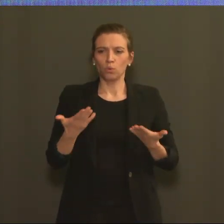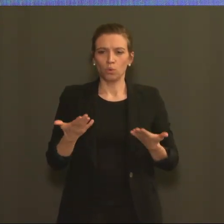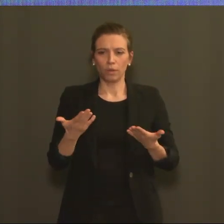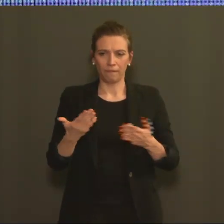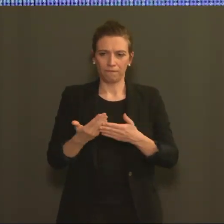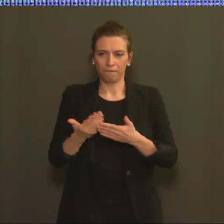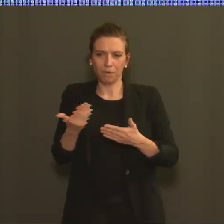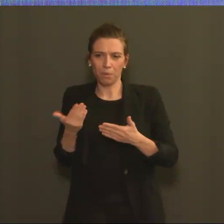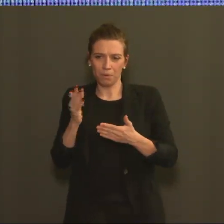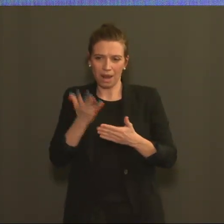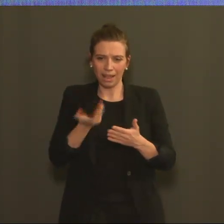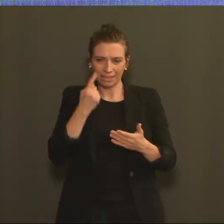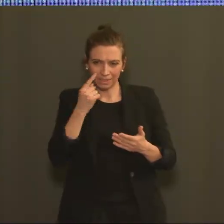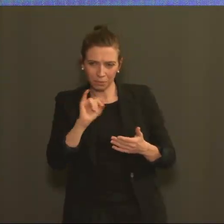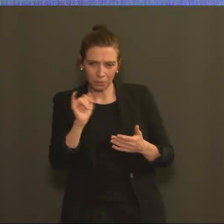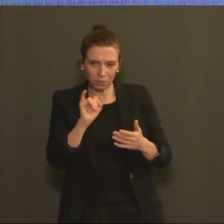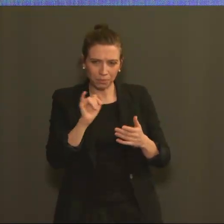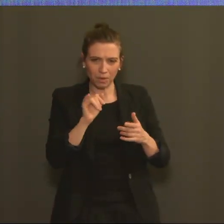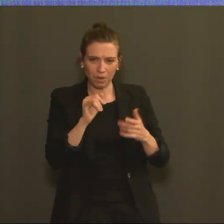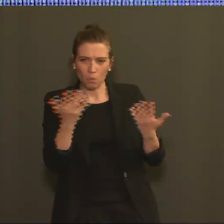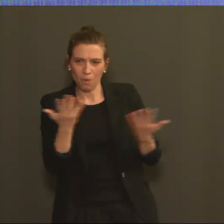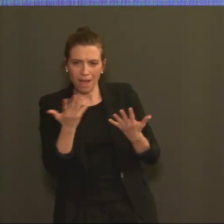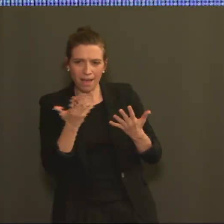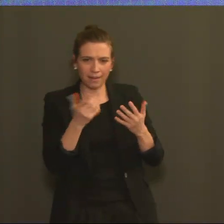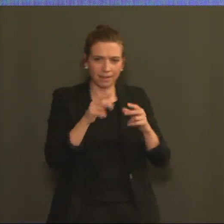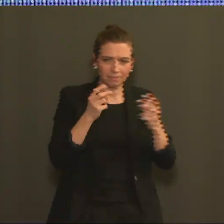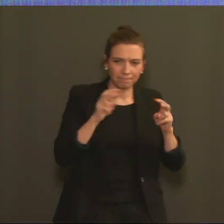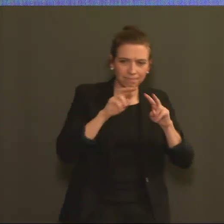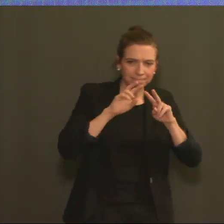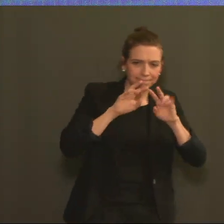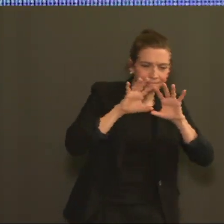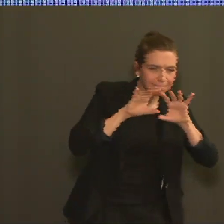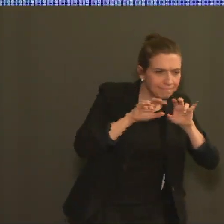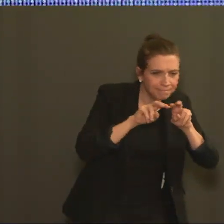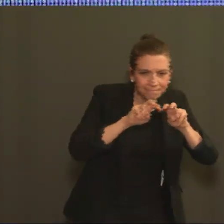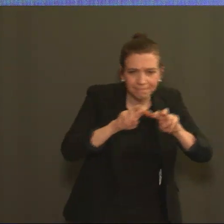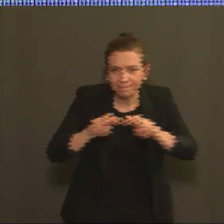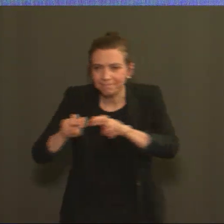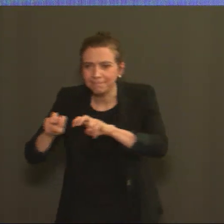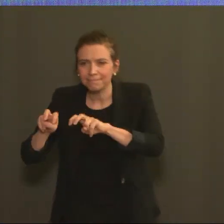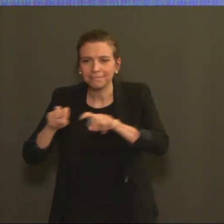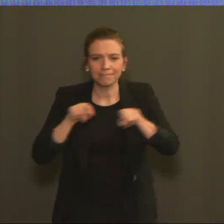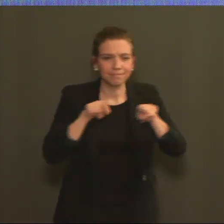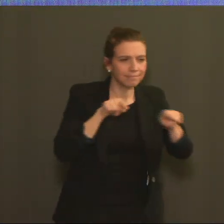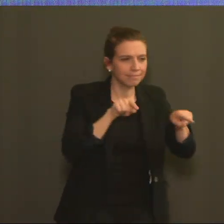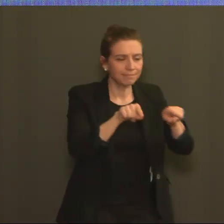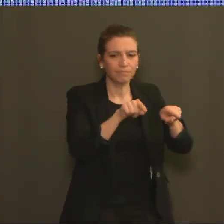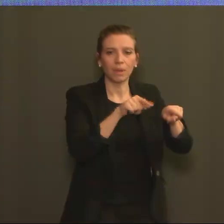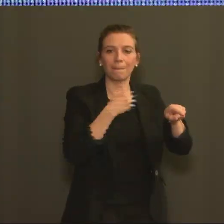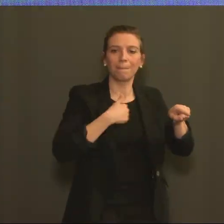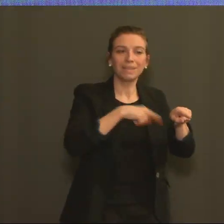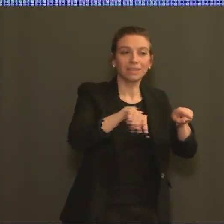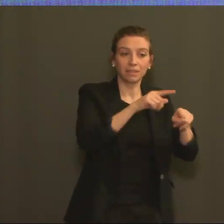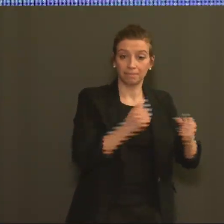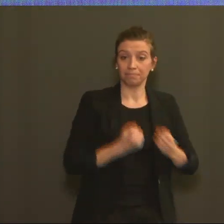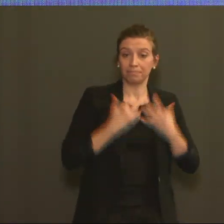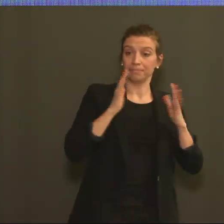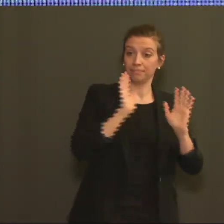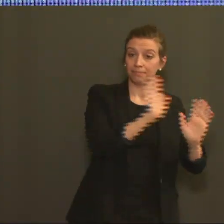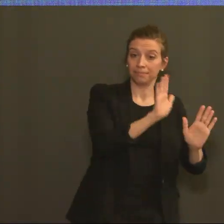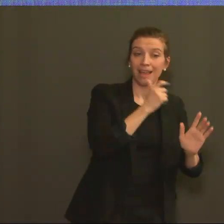de britse of zuid-afrikaanse variant maar doet dat de basis van de reis geschiedenis over basis van het